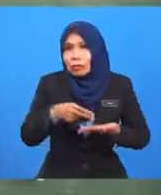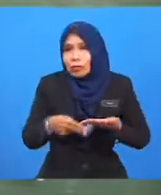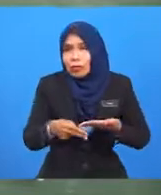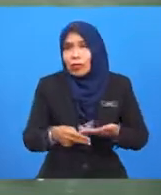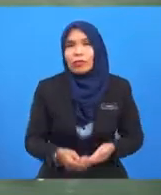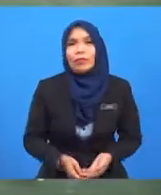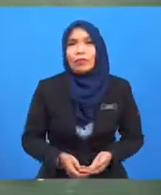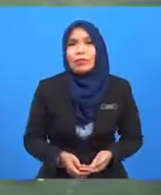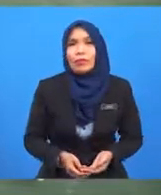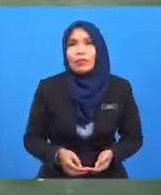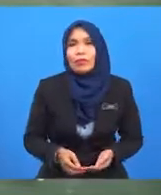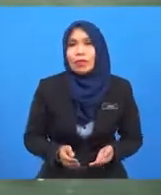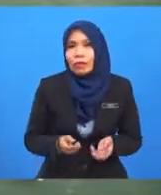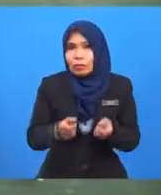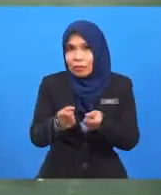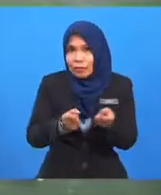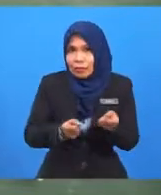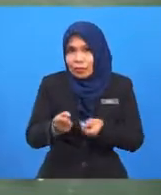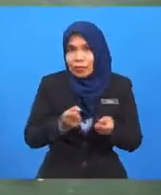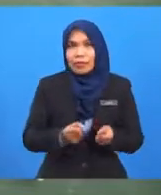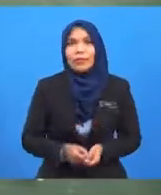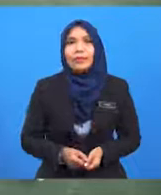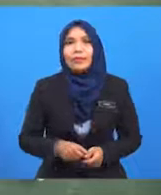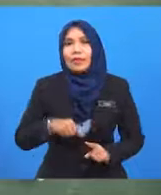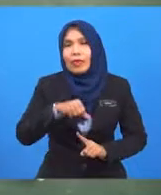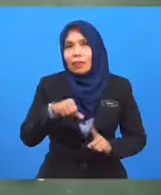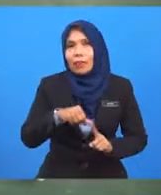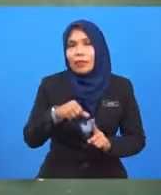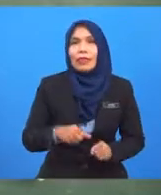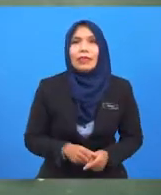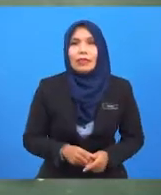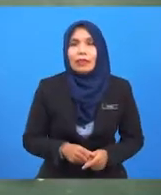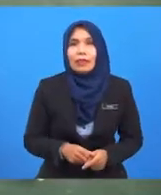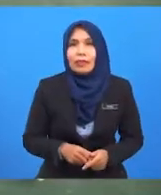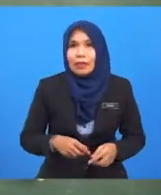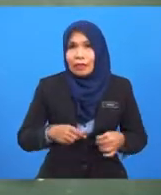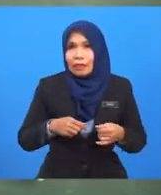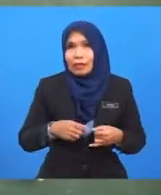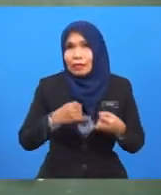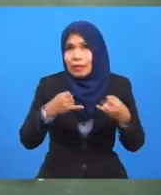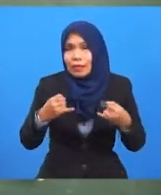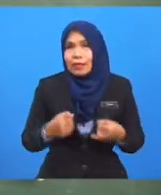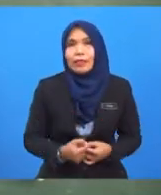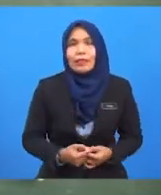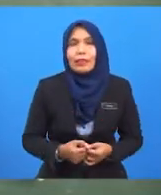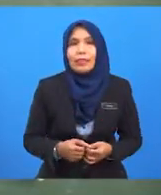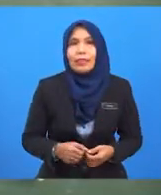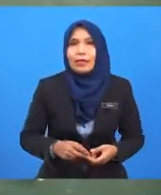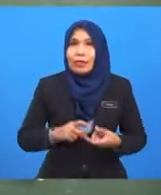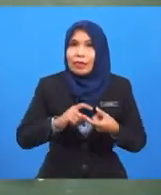beban apabila seutas tali atau rantai dilalukan pada alur